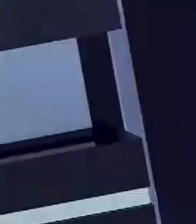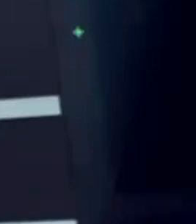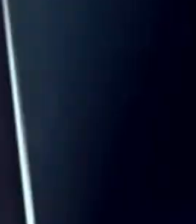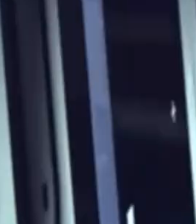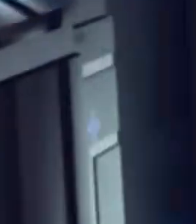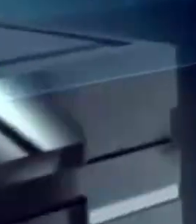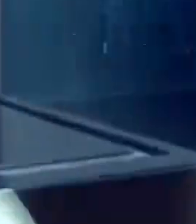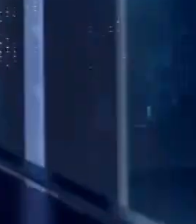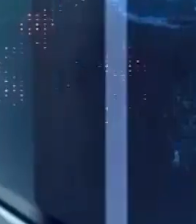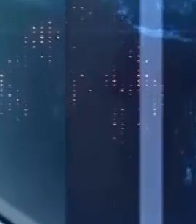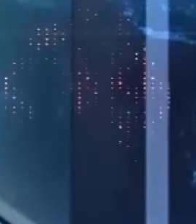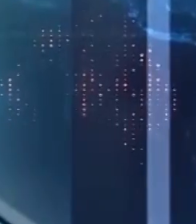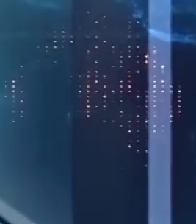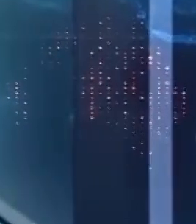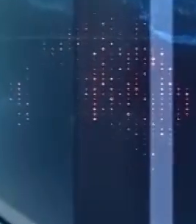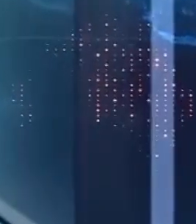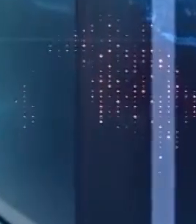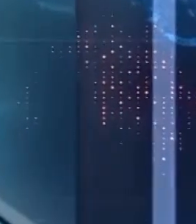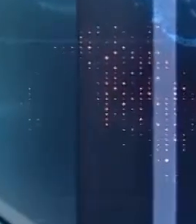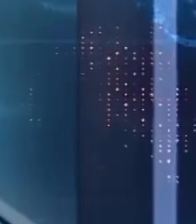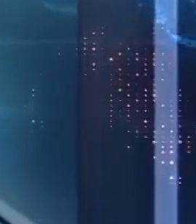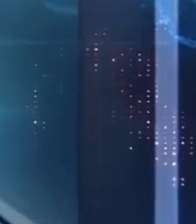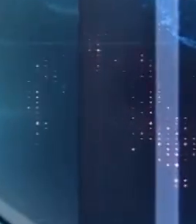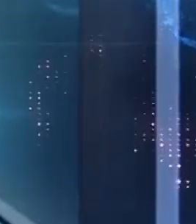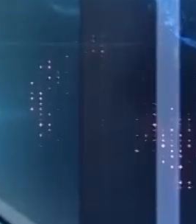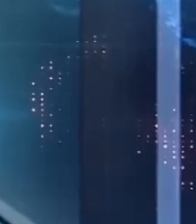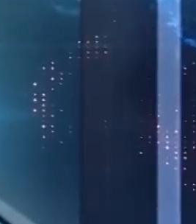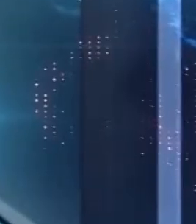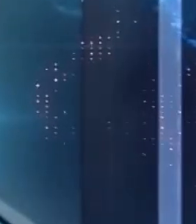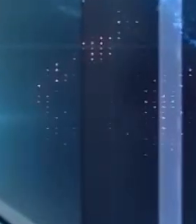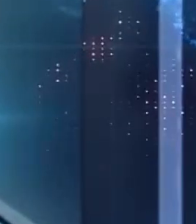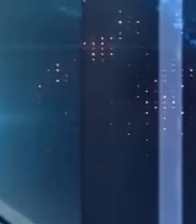Жандос Назарбаев, Бекжан Кенжебай, телеканал ЖТСУ, Алматинская область.